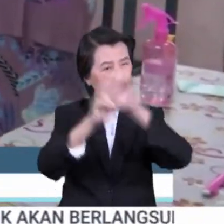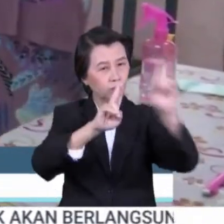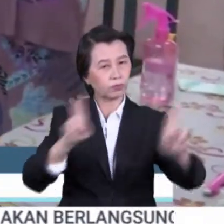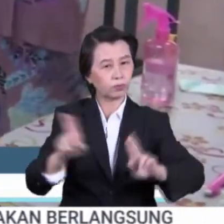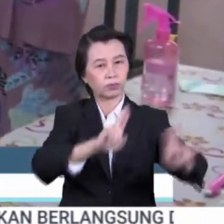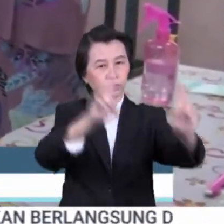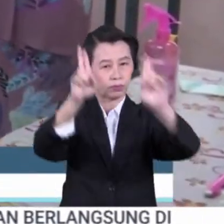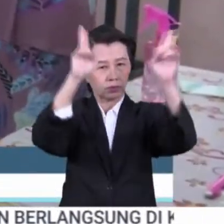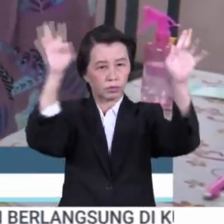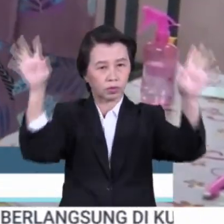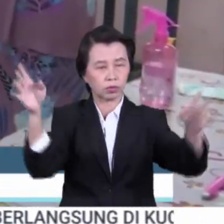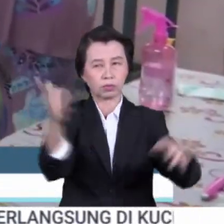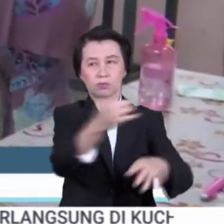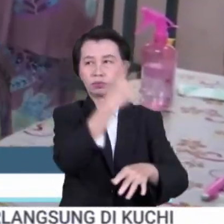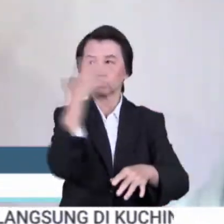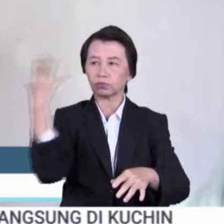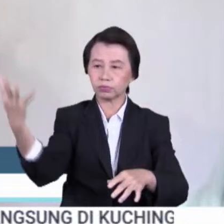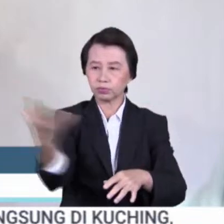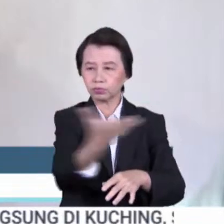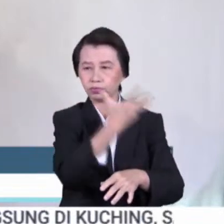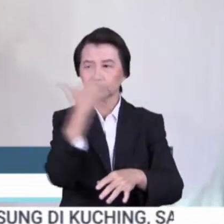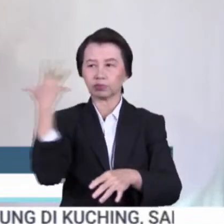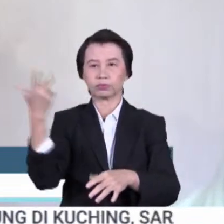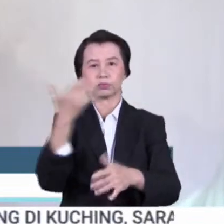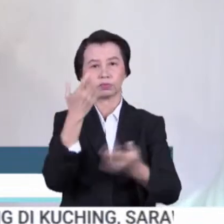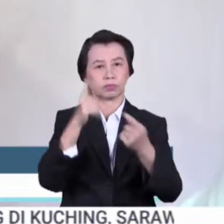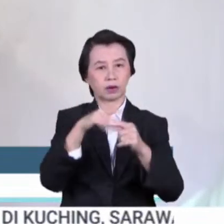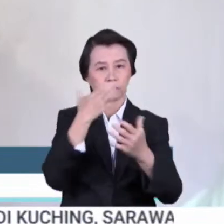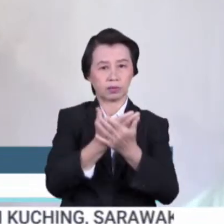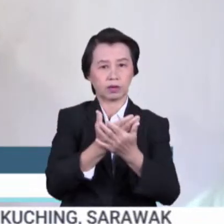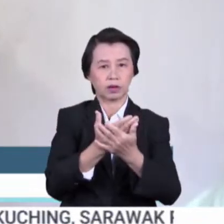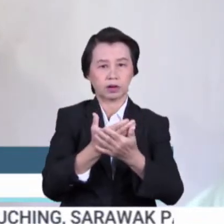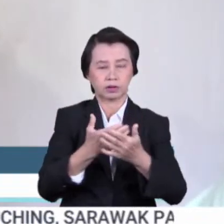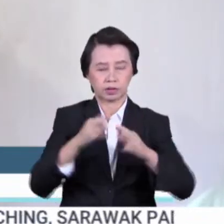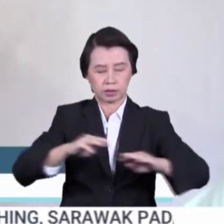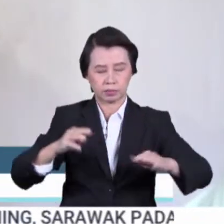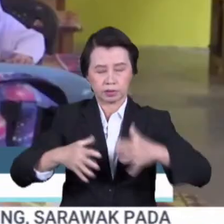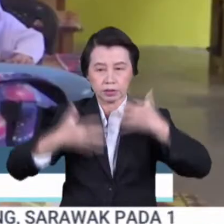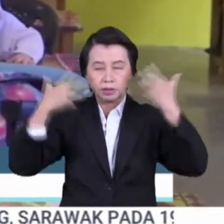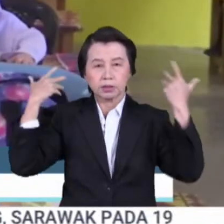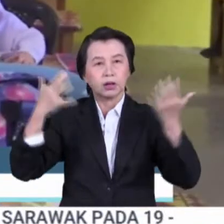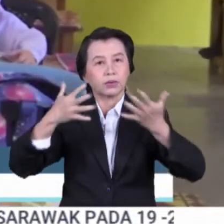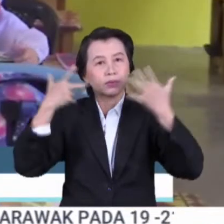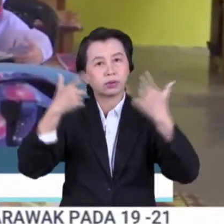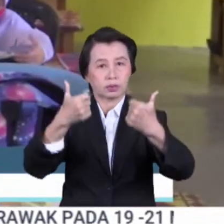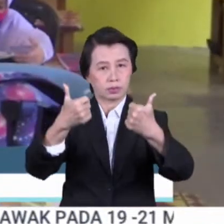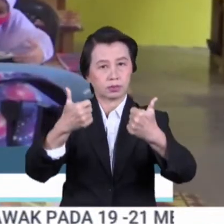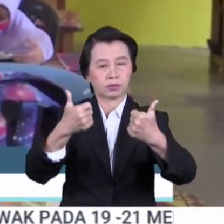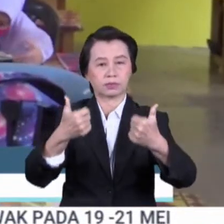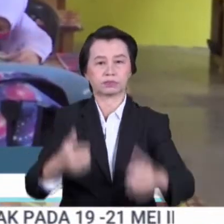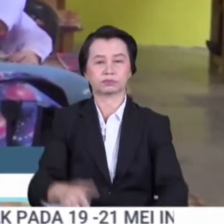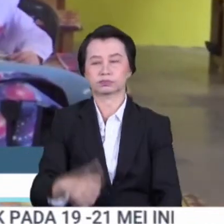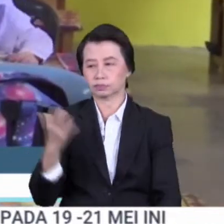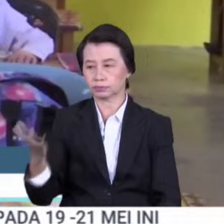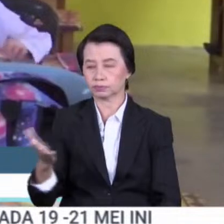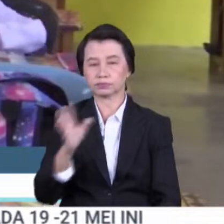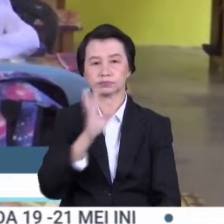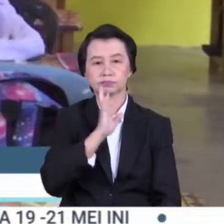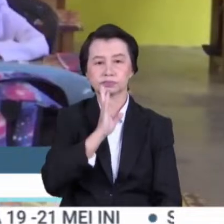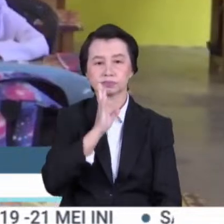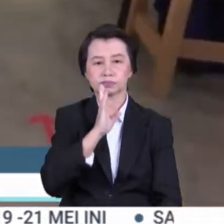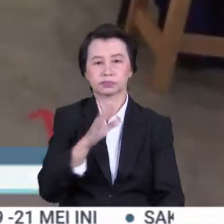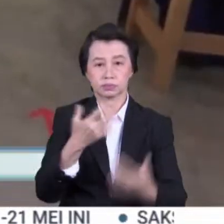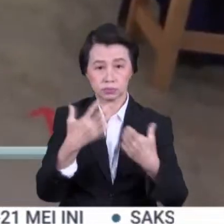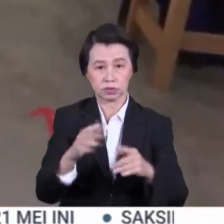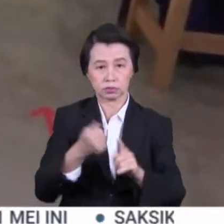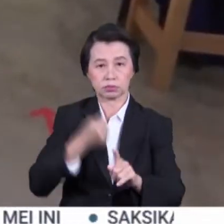akan berlaku dengan baik dan proses pembelajaran akan berjalan tidak mengganggu proses pembelajaran. Beliau mengulas perkara tersebut